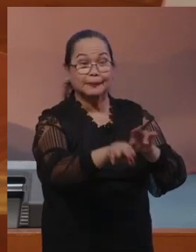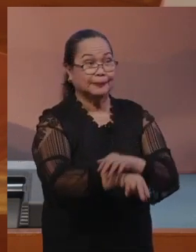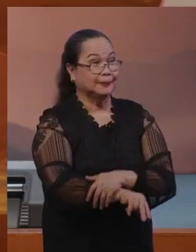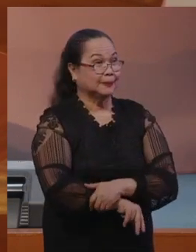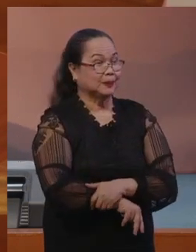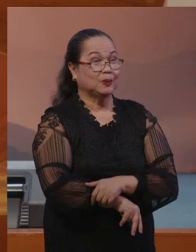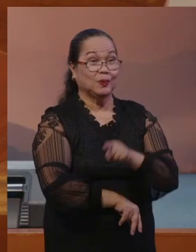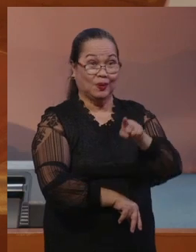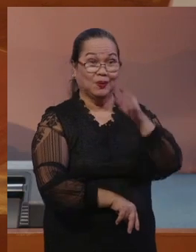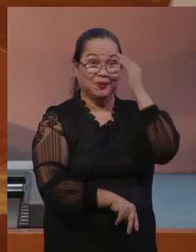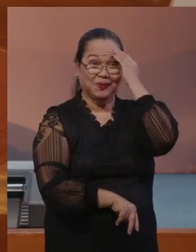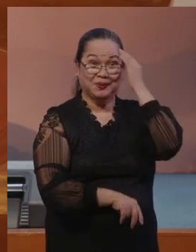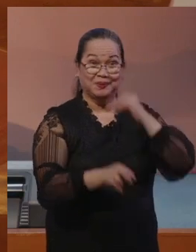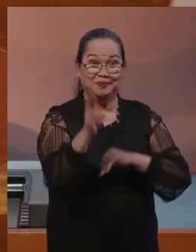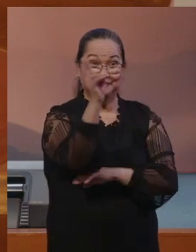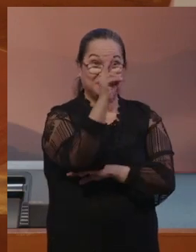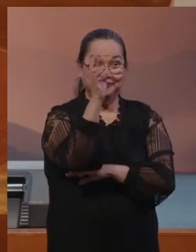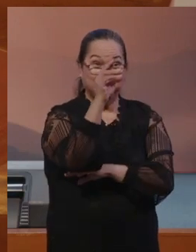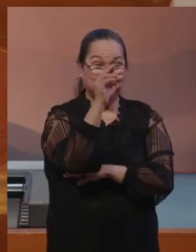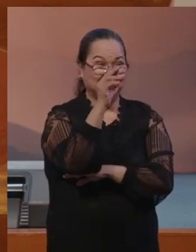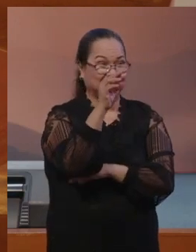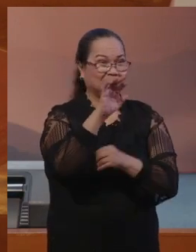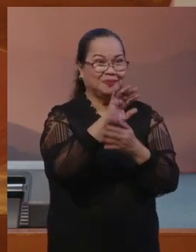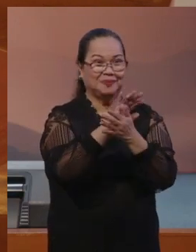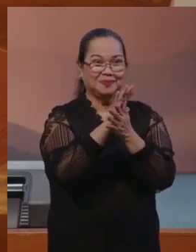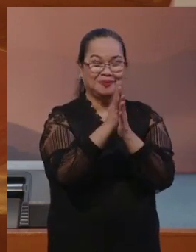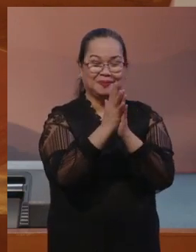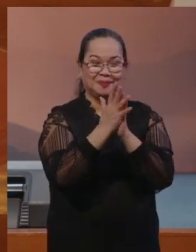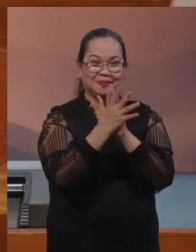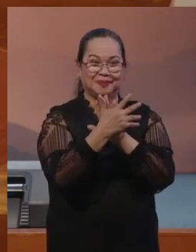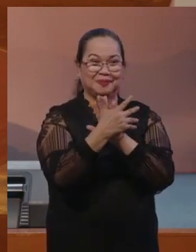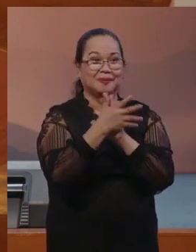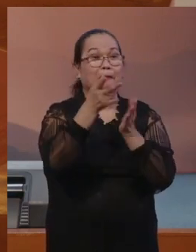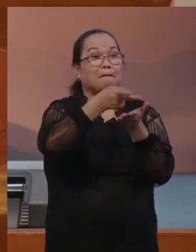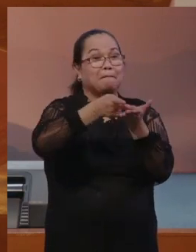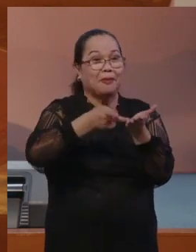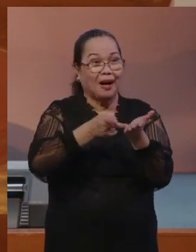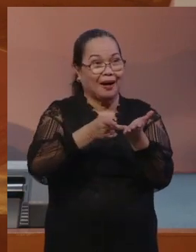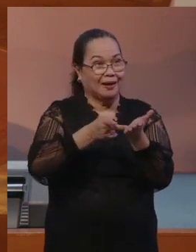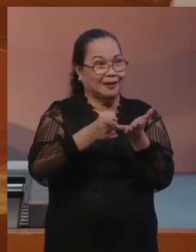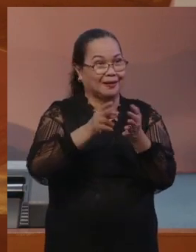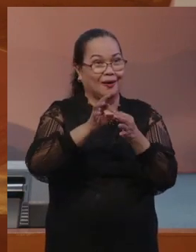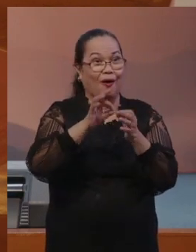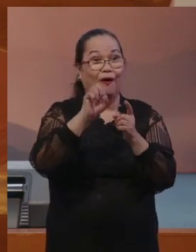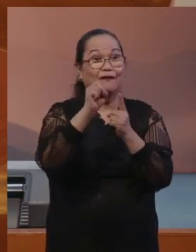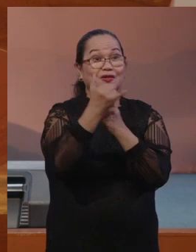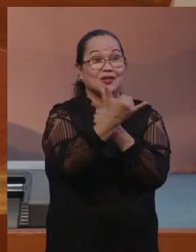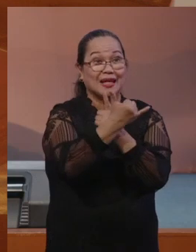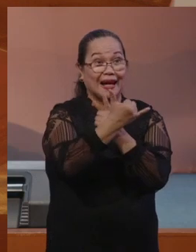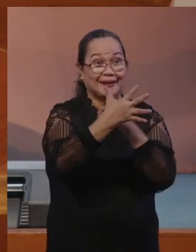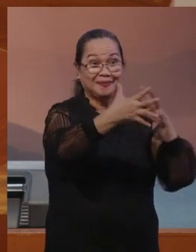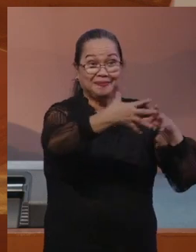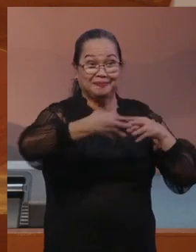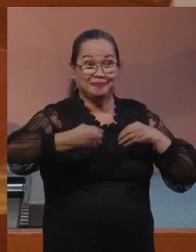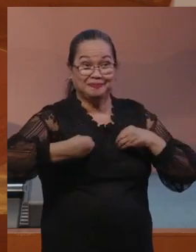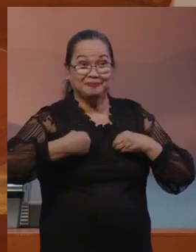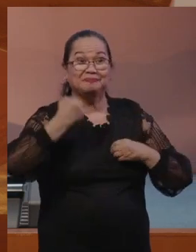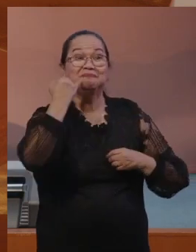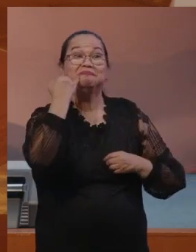Alam niyo, si Rahab ay naging parte ng society ng